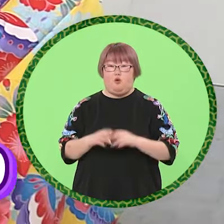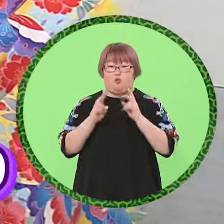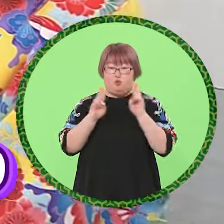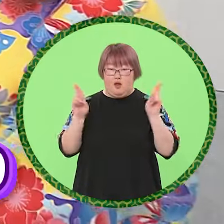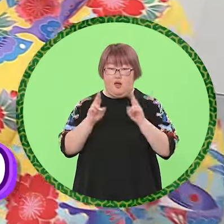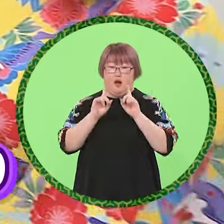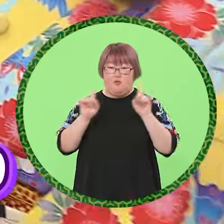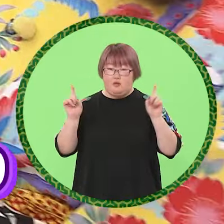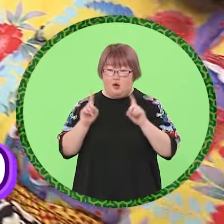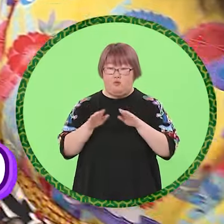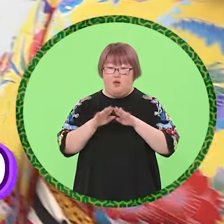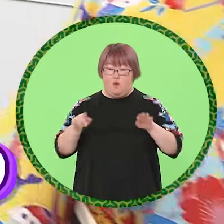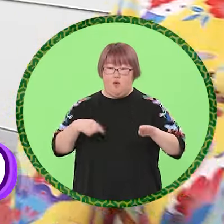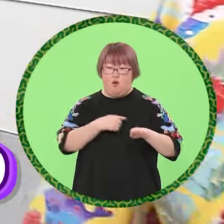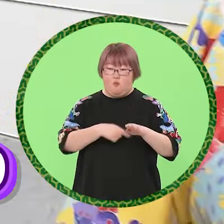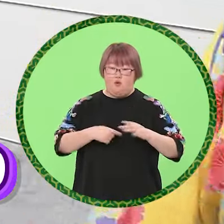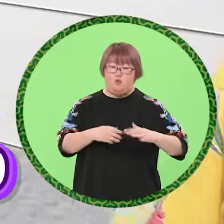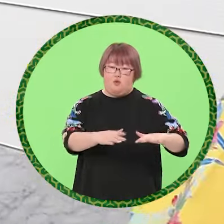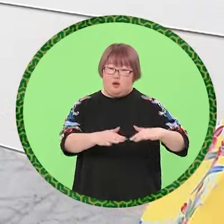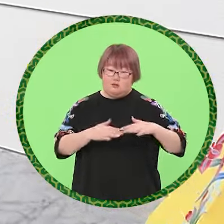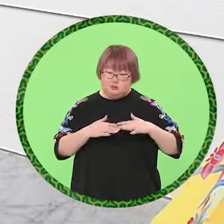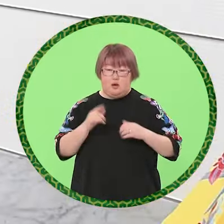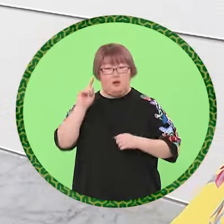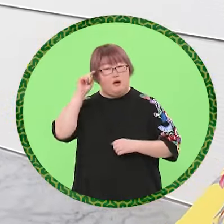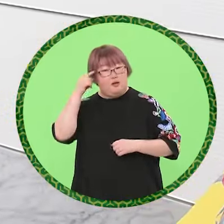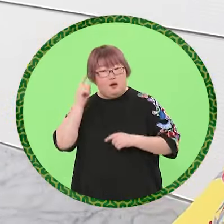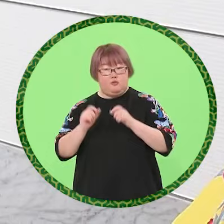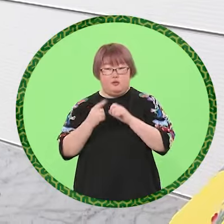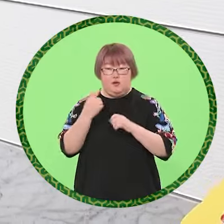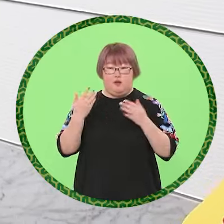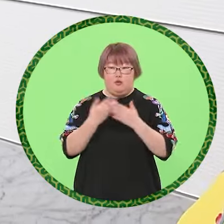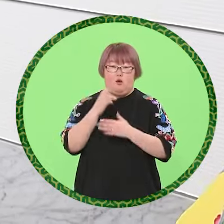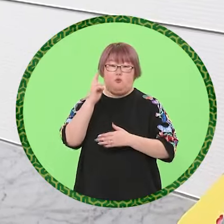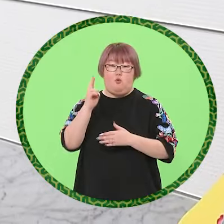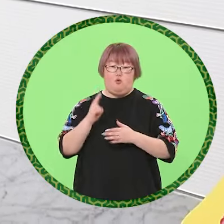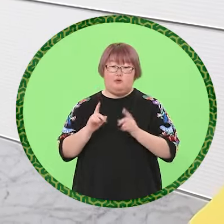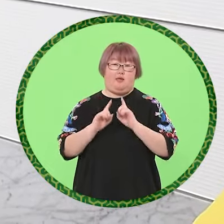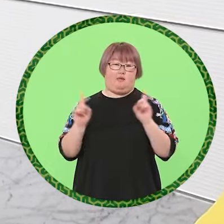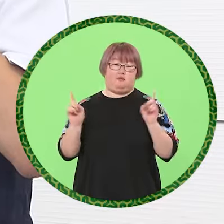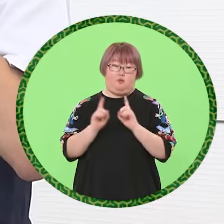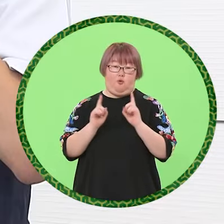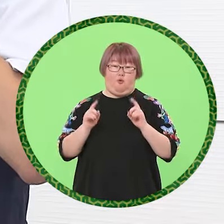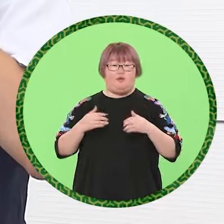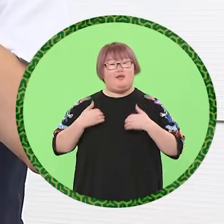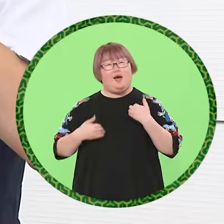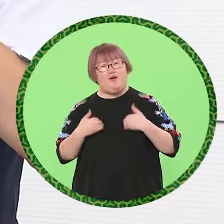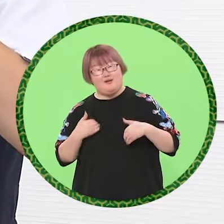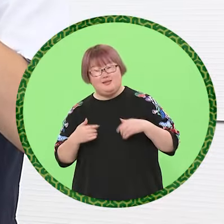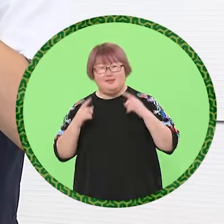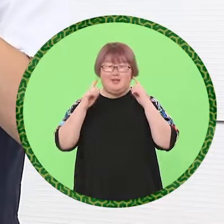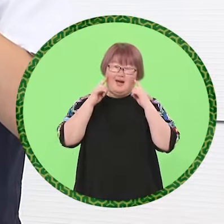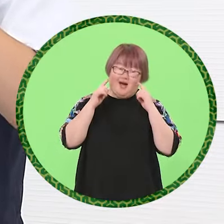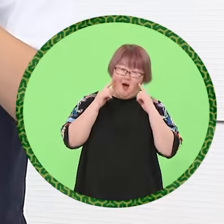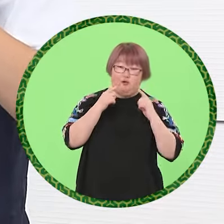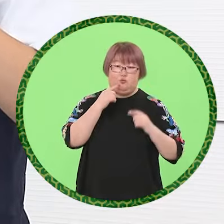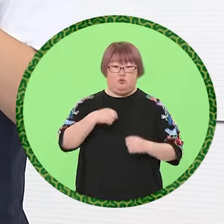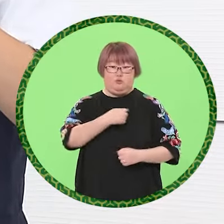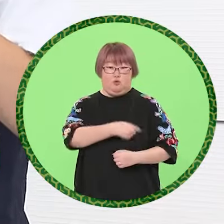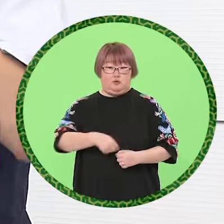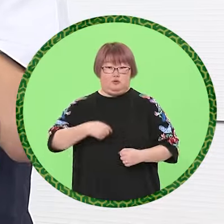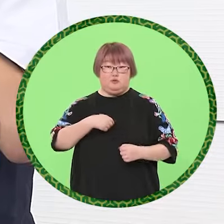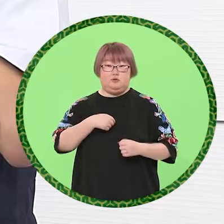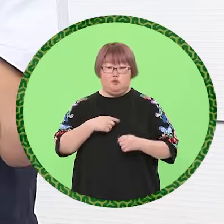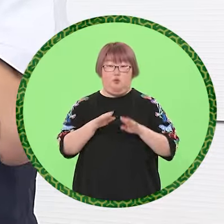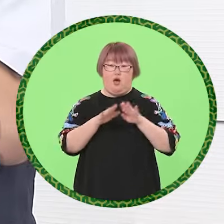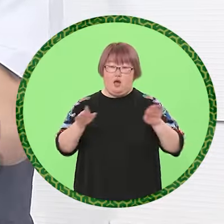歌や音楽で平和への思いを感じたり考えるきっかけになるように演奏しています。私たちの演奏で楽しかったり笑顔にな